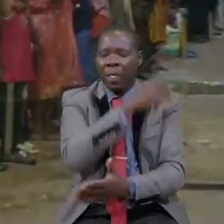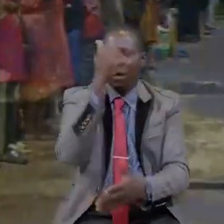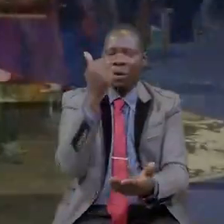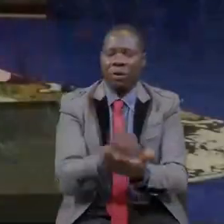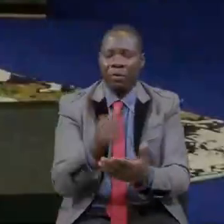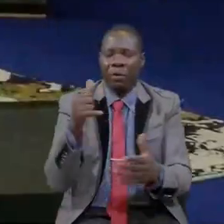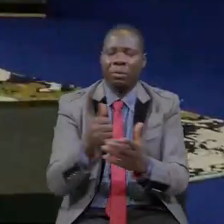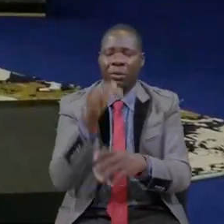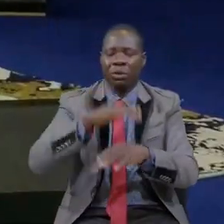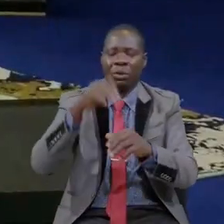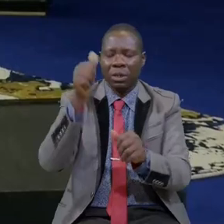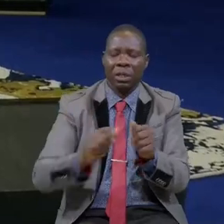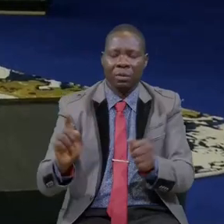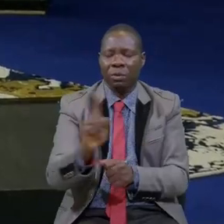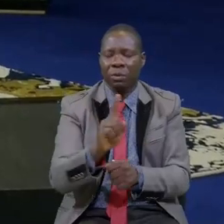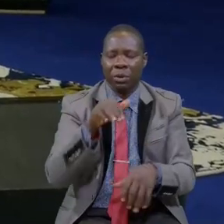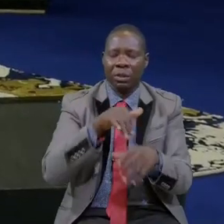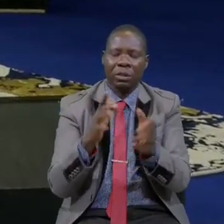Confirme-le dans chaque vie.